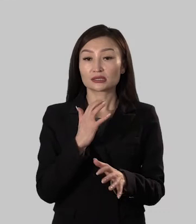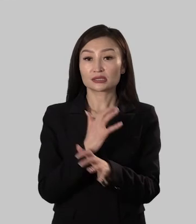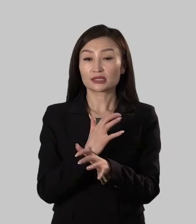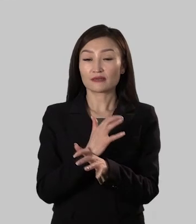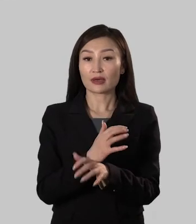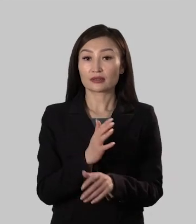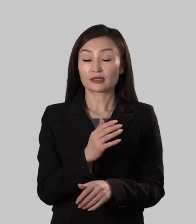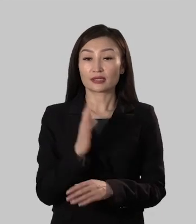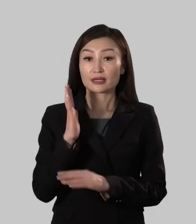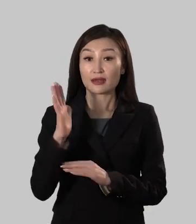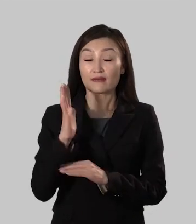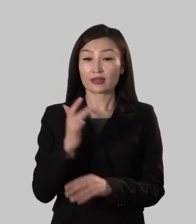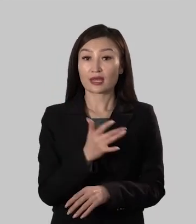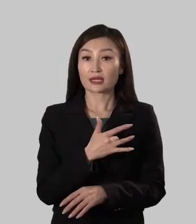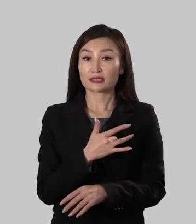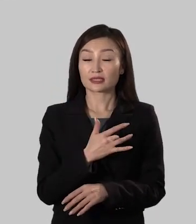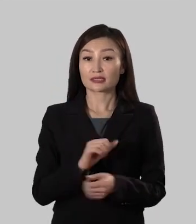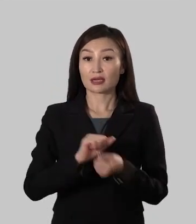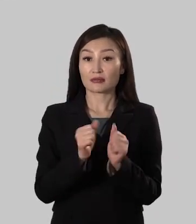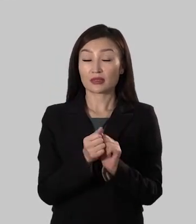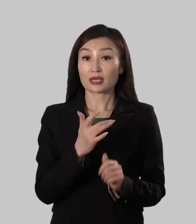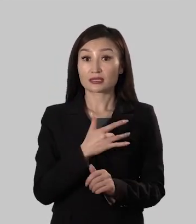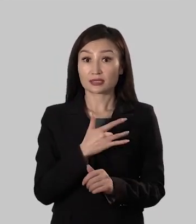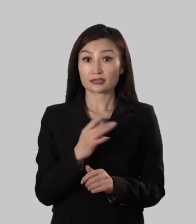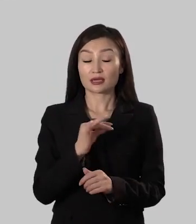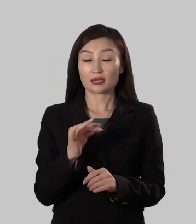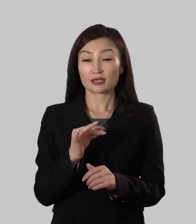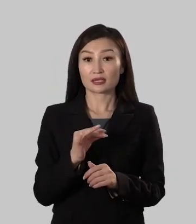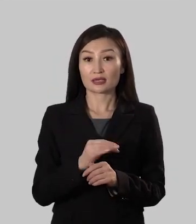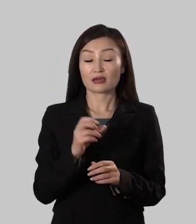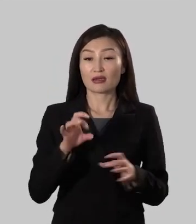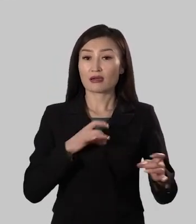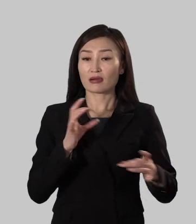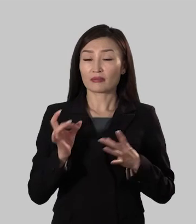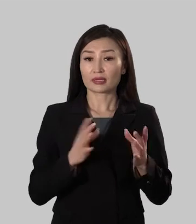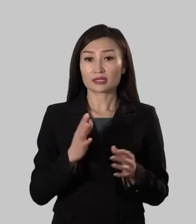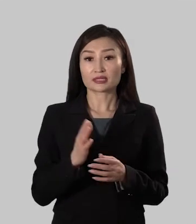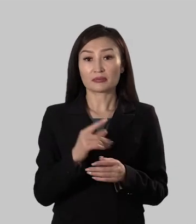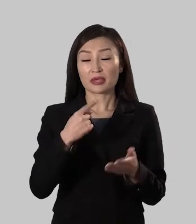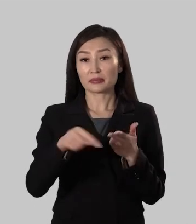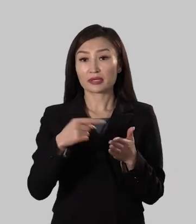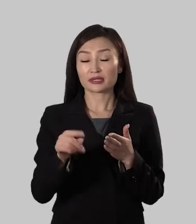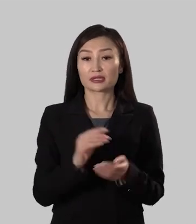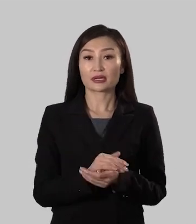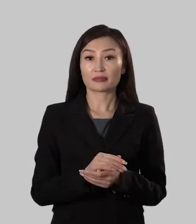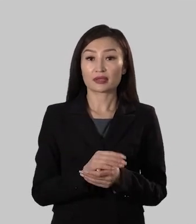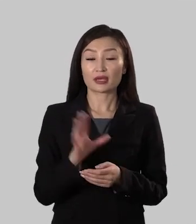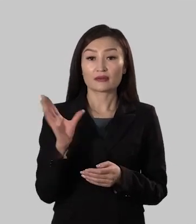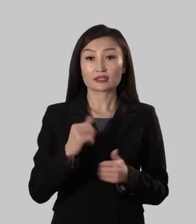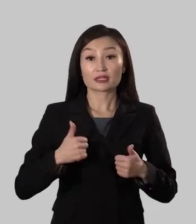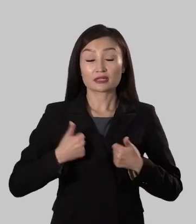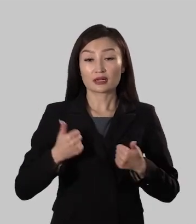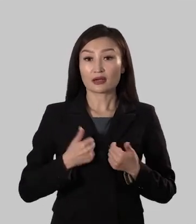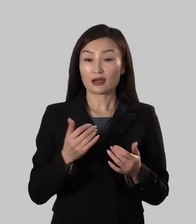сердце. Принц, как всегда, изводил своих придворных капризами и придирками. Все они